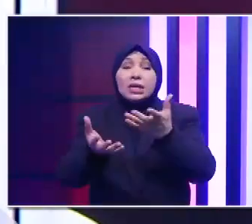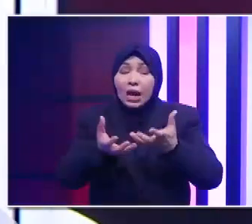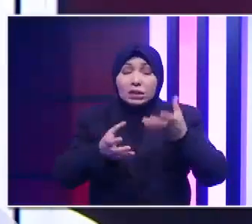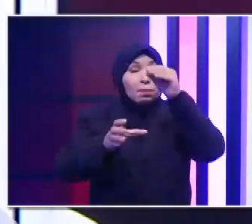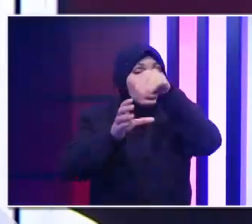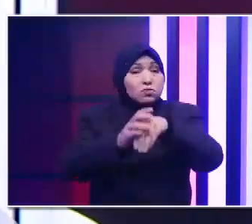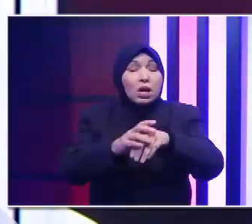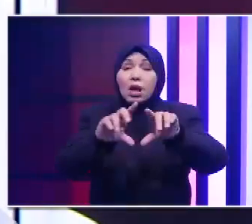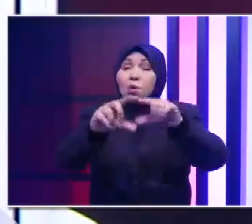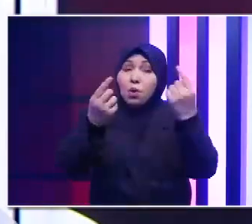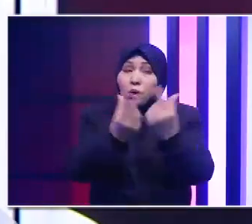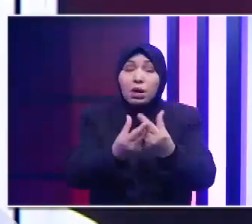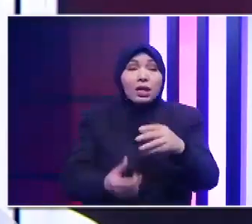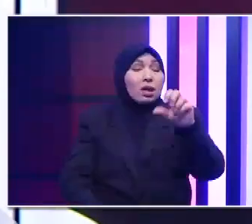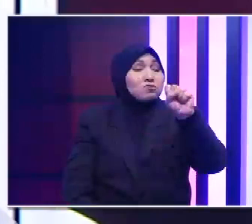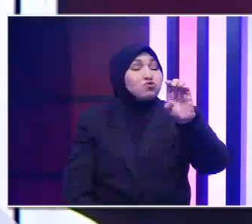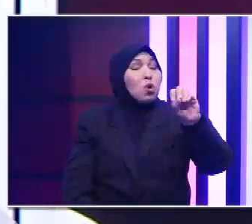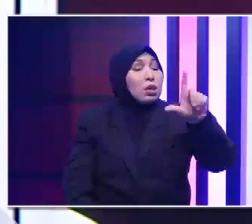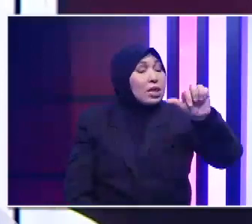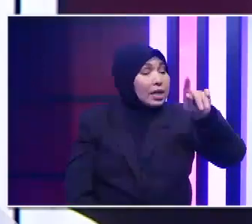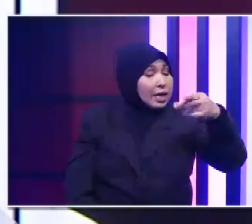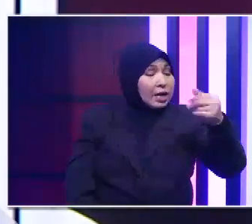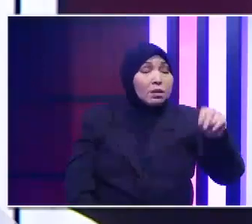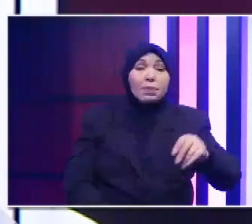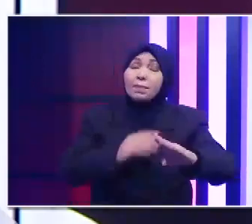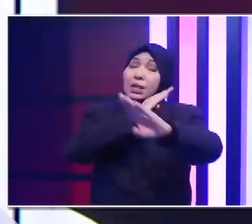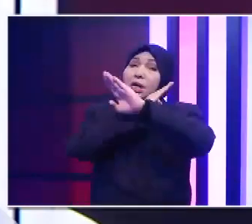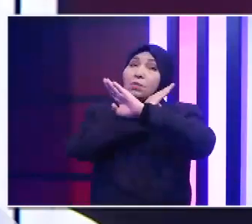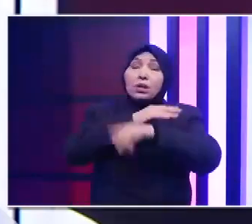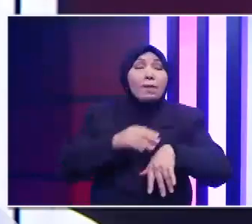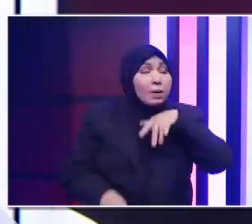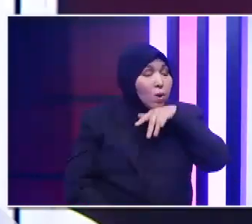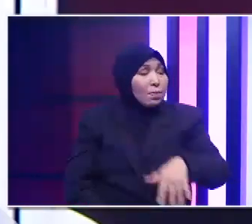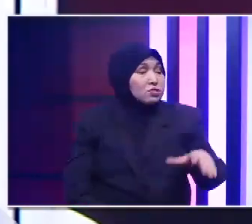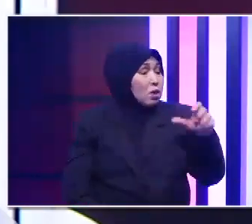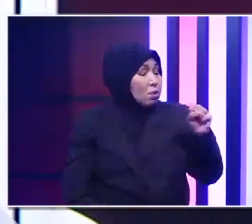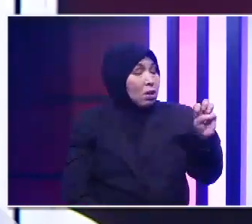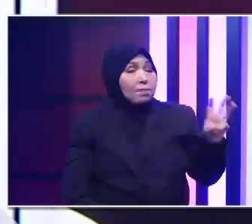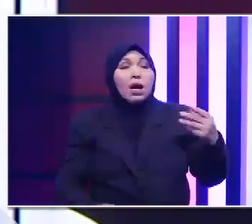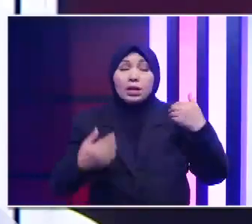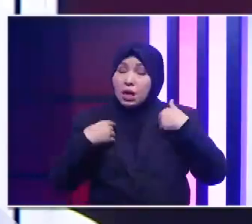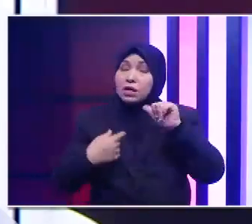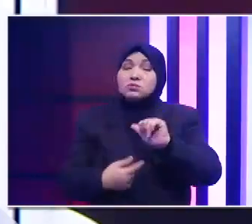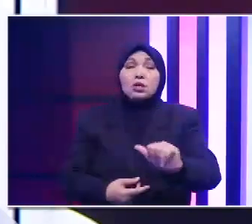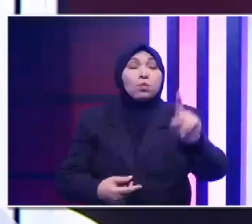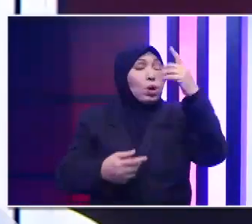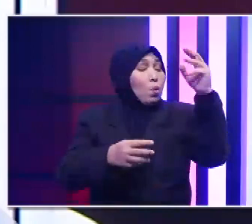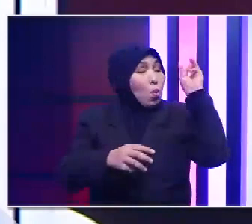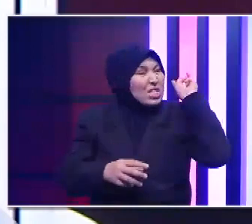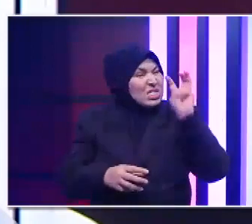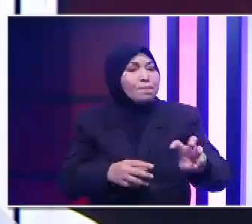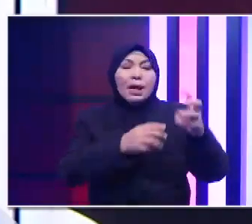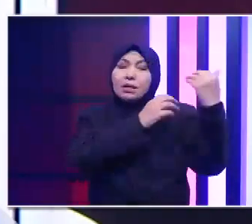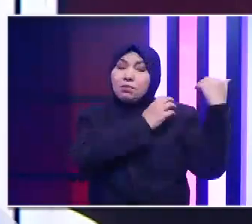termasuk dalam golongan soalnya kan mukminin maka melindungi Nabi Shallallahu Alaihi Wasallam adalah satu kewajiban